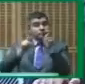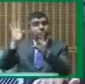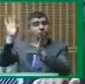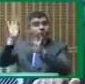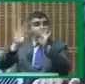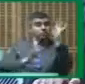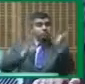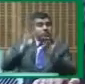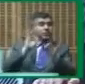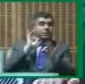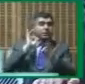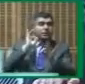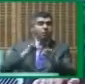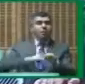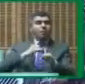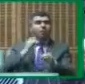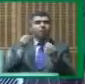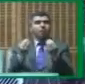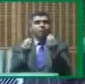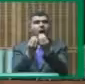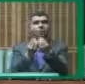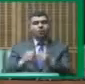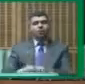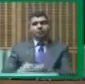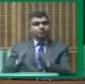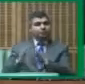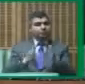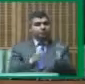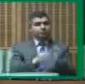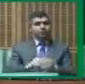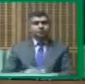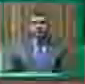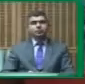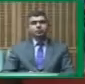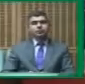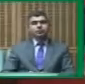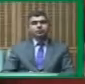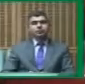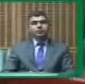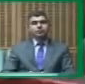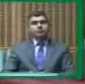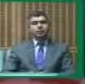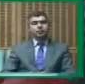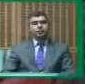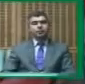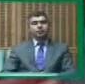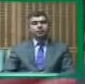كفاءته وأطره الشابة. وشكرا لكم سيدي. شكرا. نكرد على التقييم.